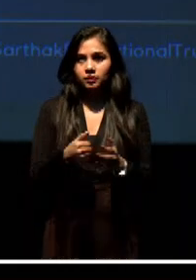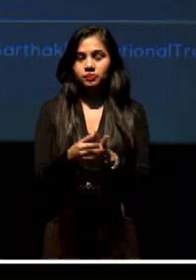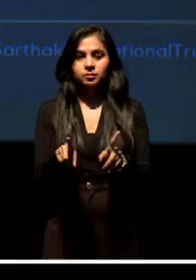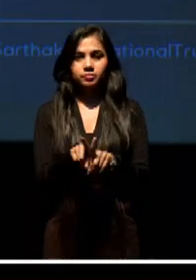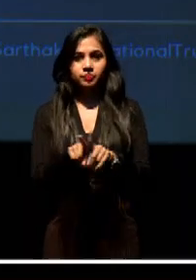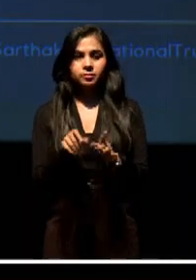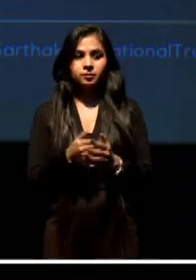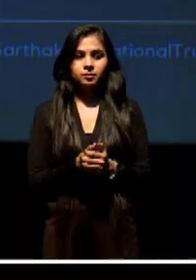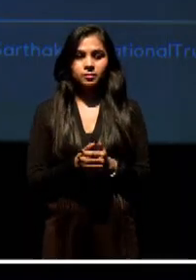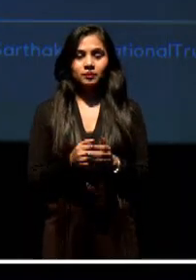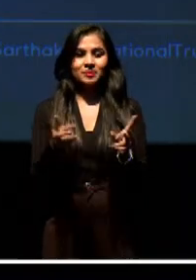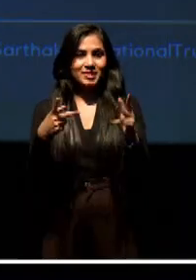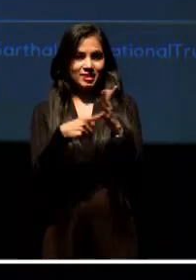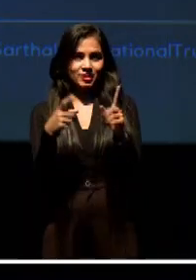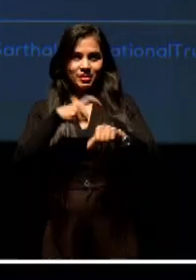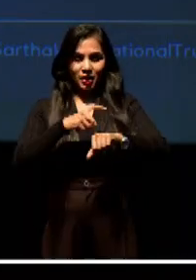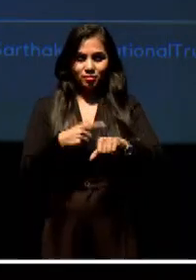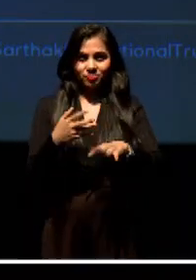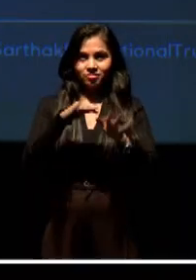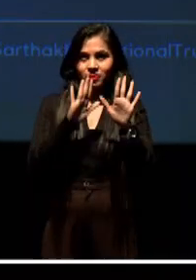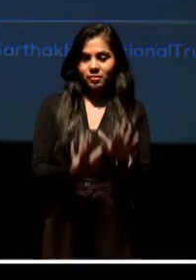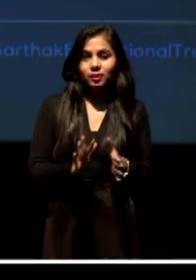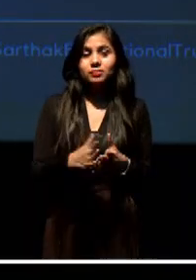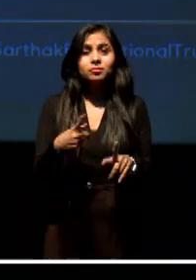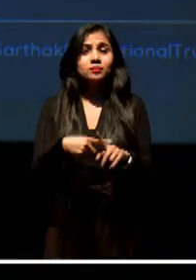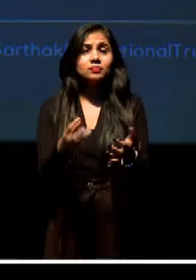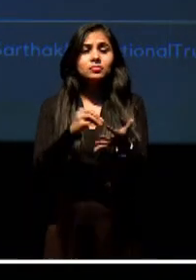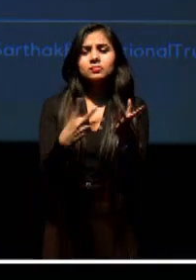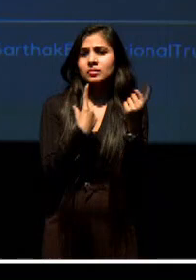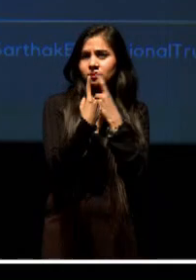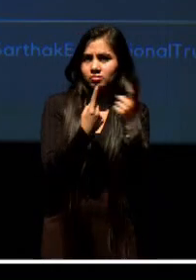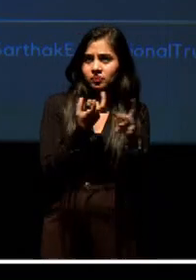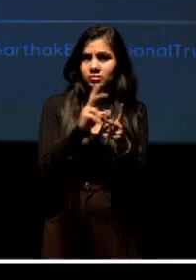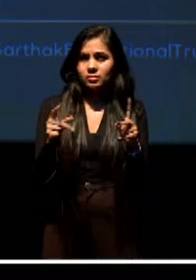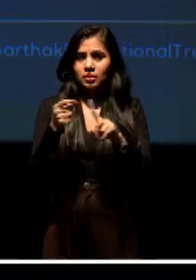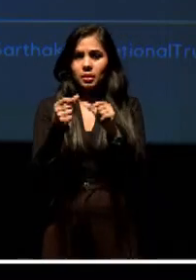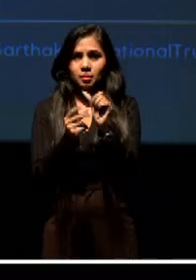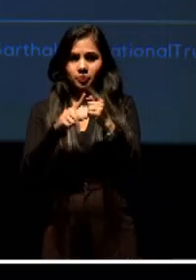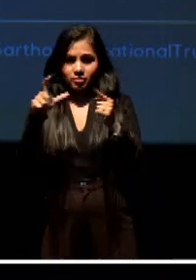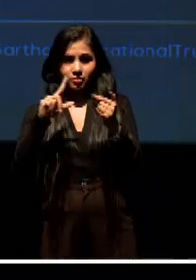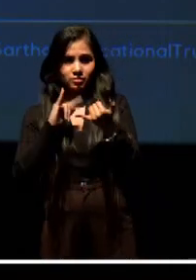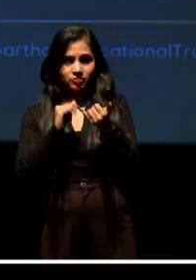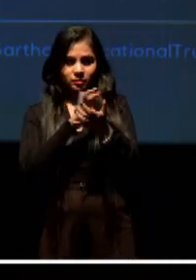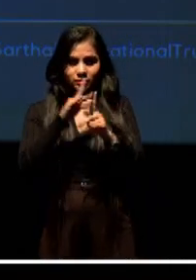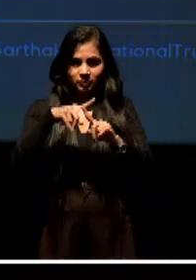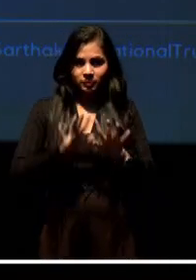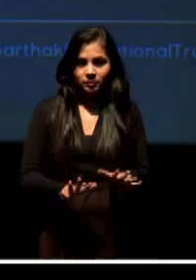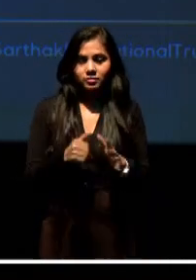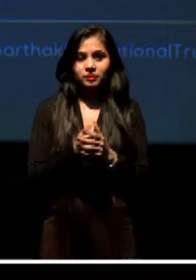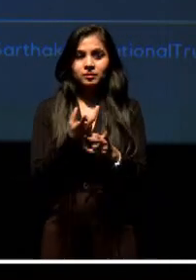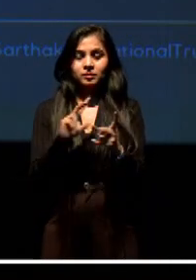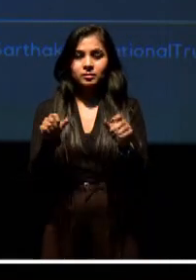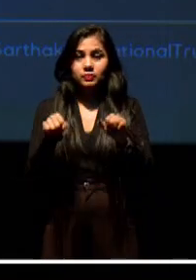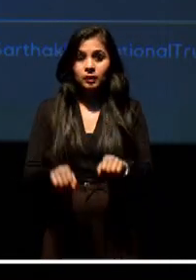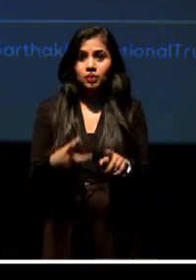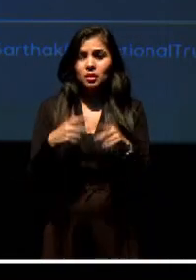their time is still away. And I was talking to one of the panelists on the side, and they told me that बहुत